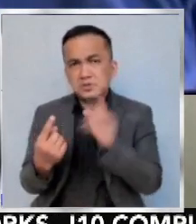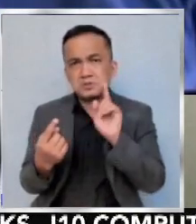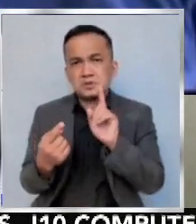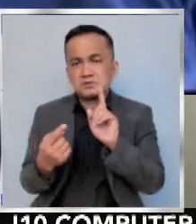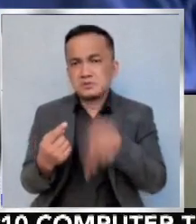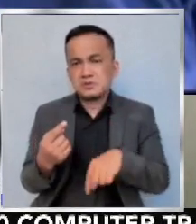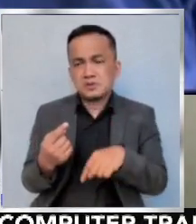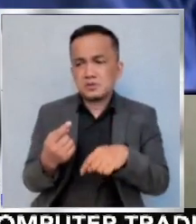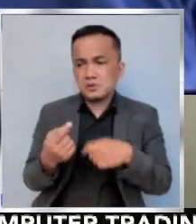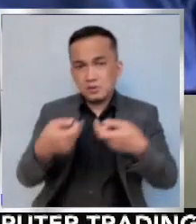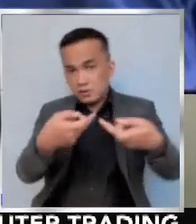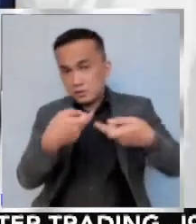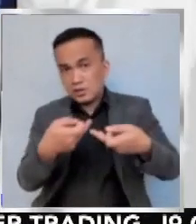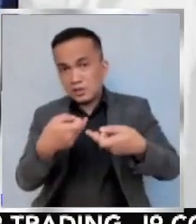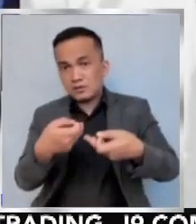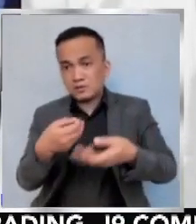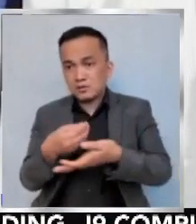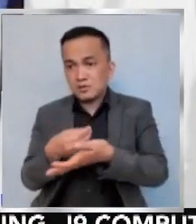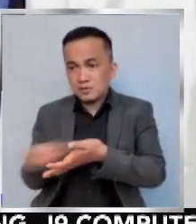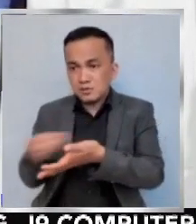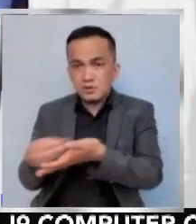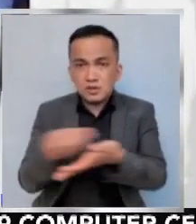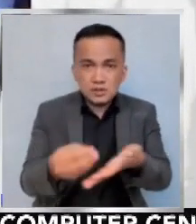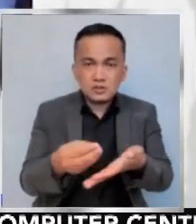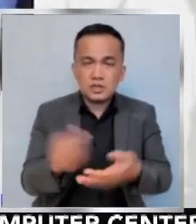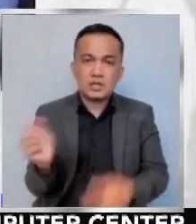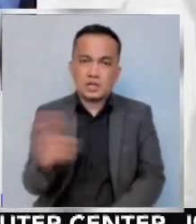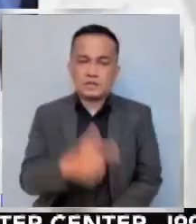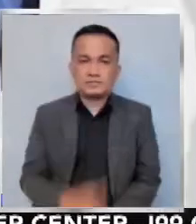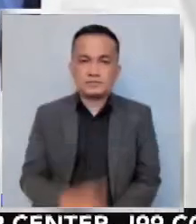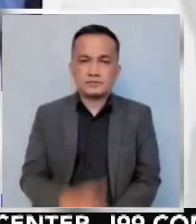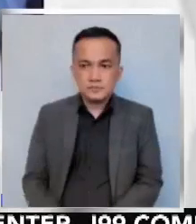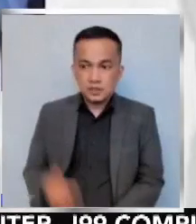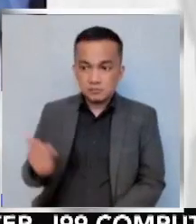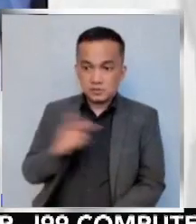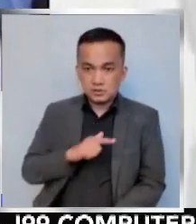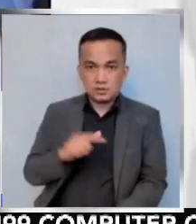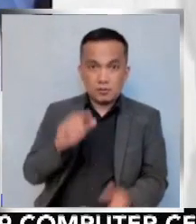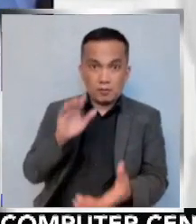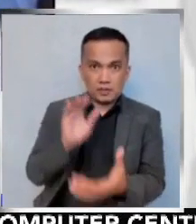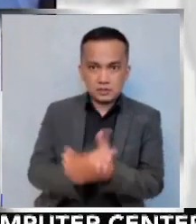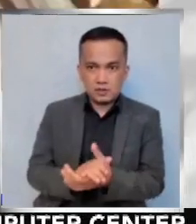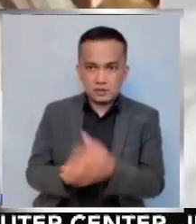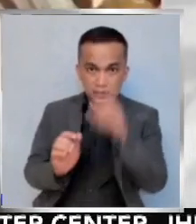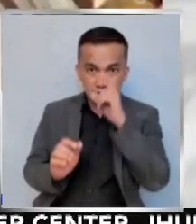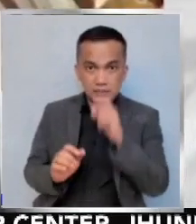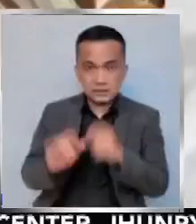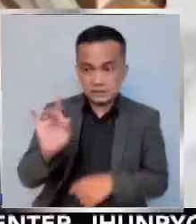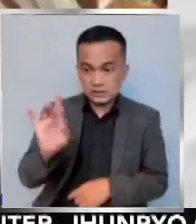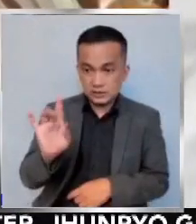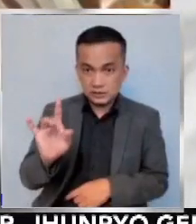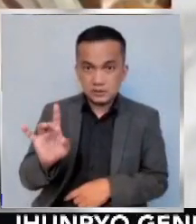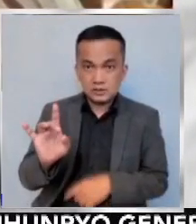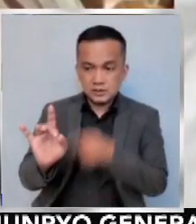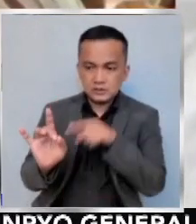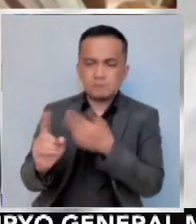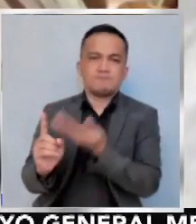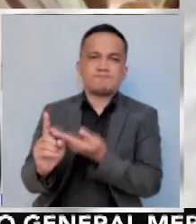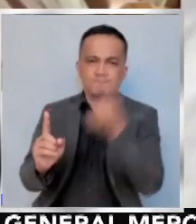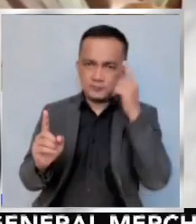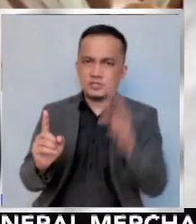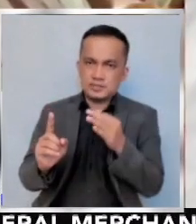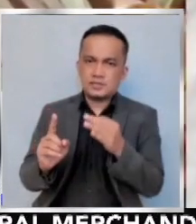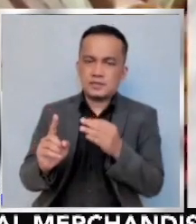ang gastusin po lahat kami. Kaya naman nang makapag-asawa raw siya noon sa edad na 18, nagpasya siyang bumalik sa